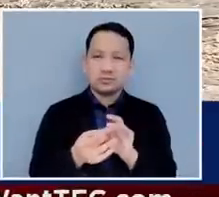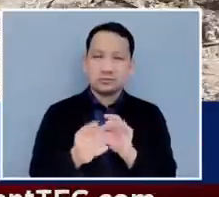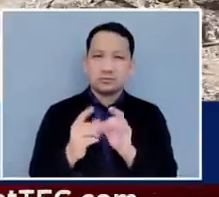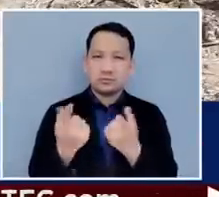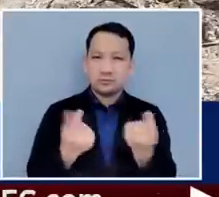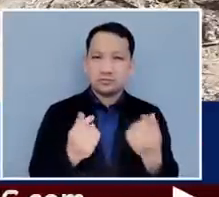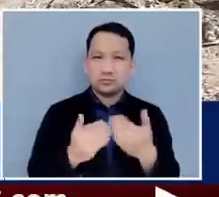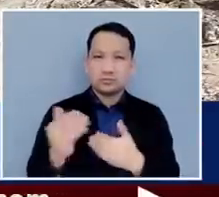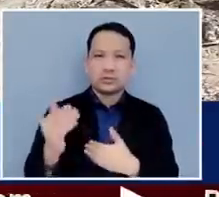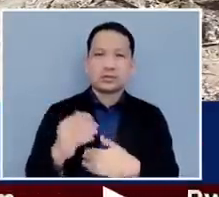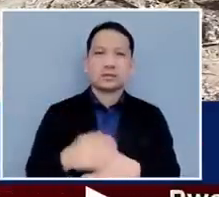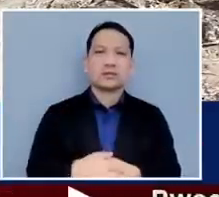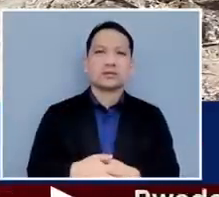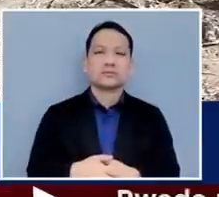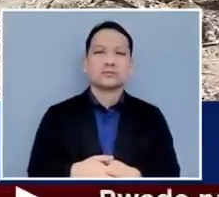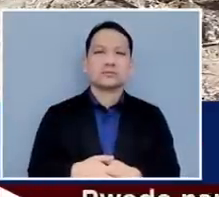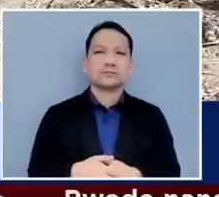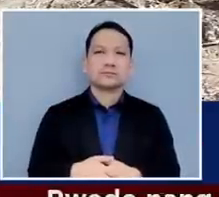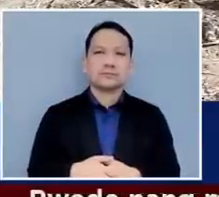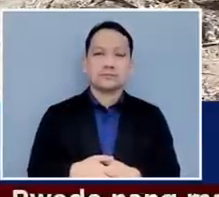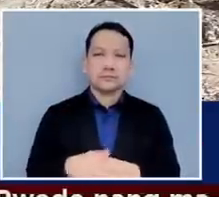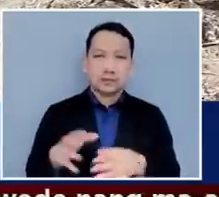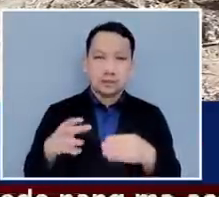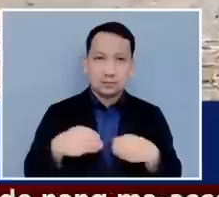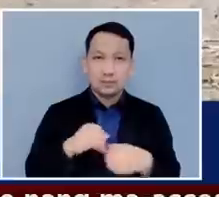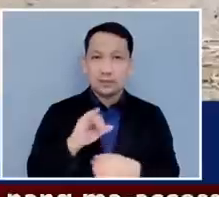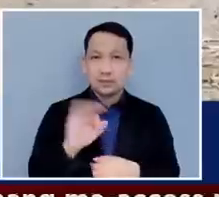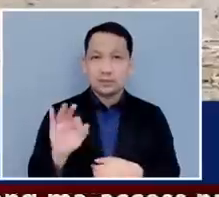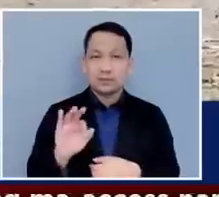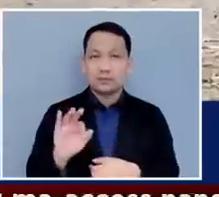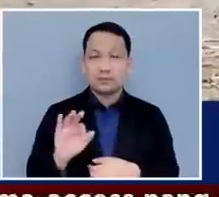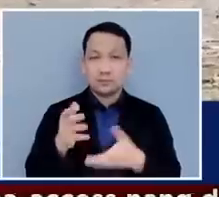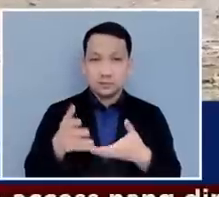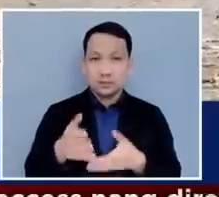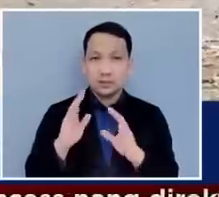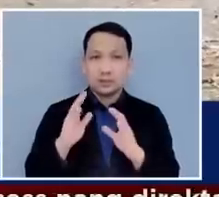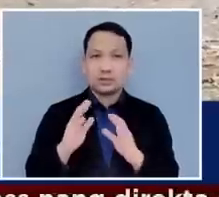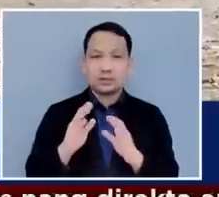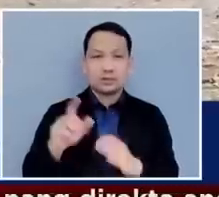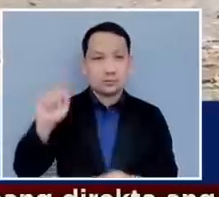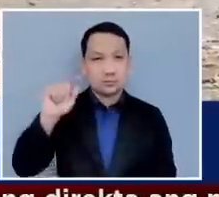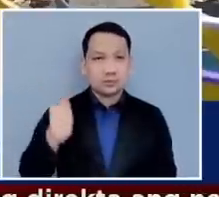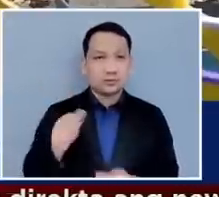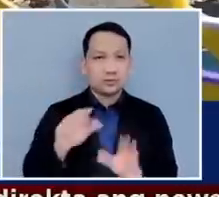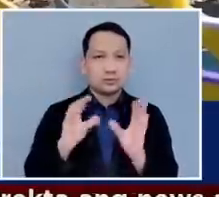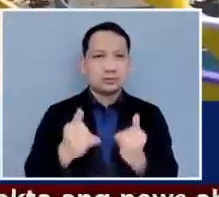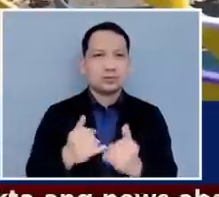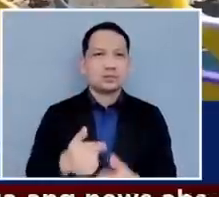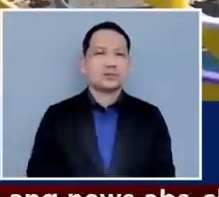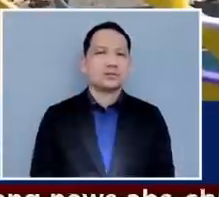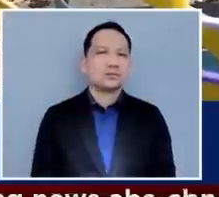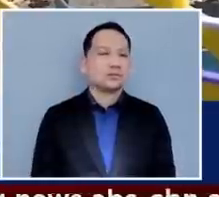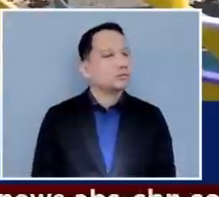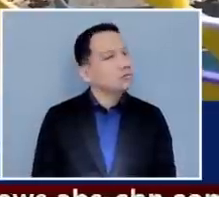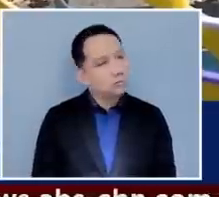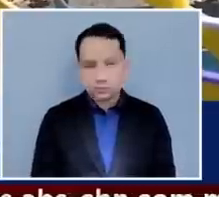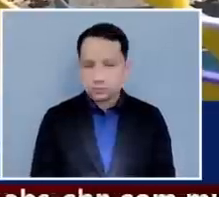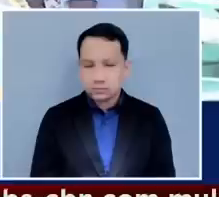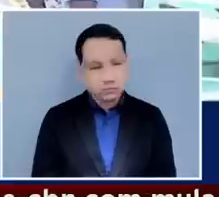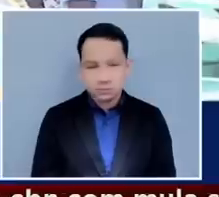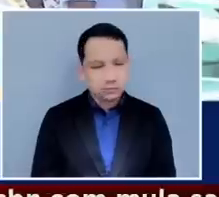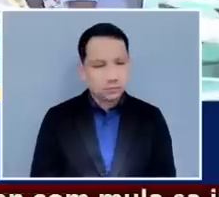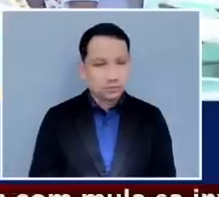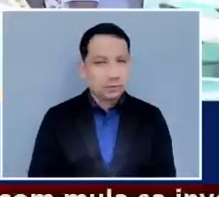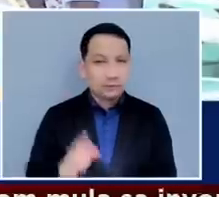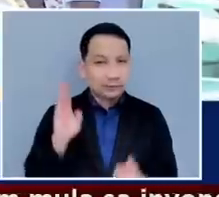gagawing pagkiklaim kung mapapayagan ng insurance company, kabayan. Nako, wag naman sana magkaroon ng malaking problema